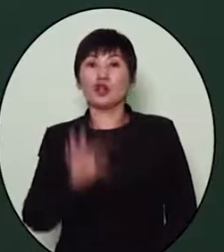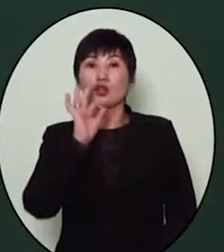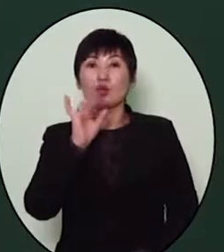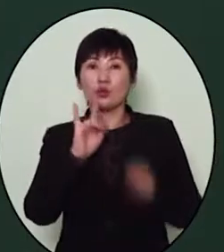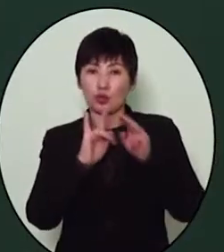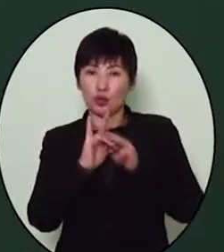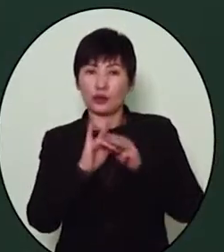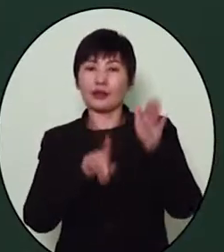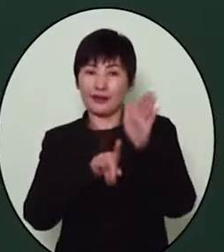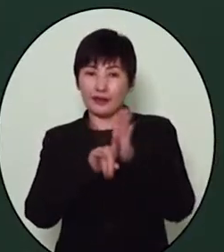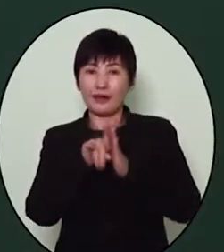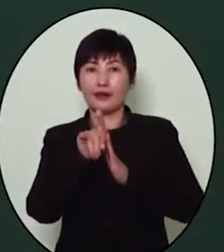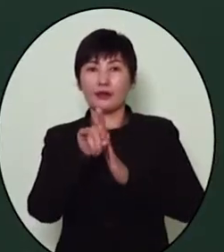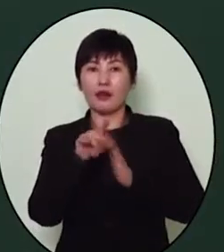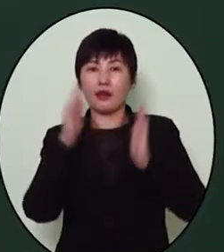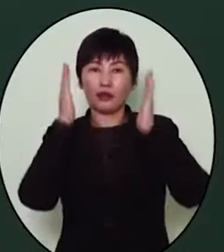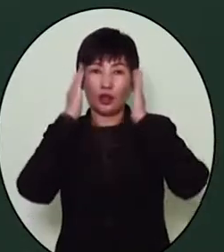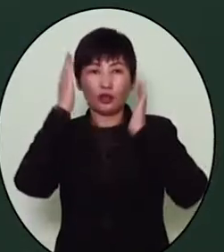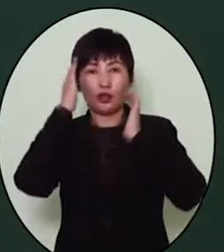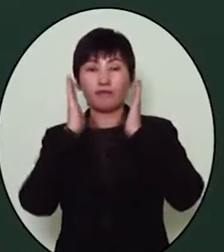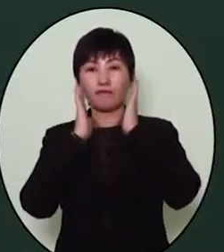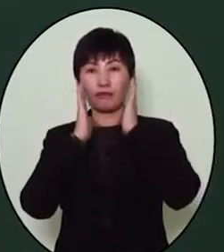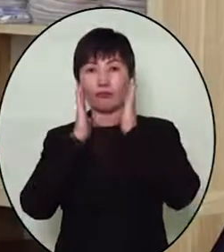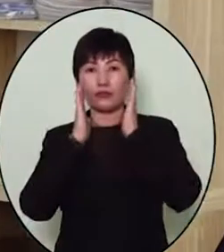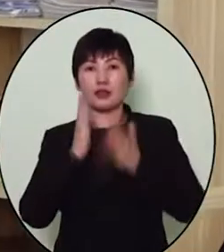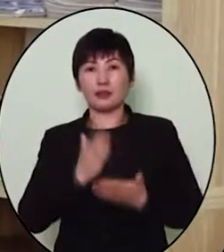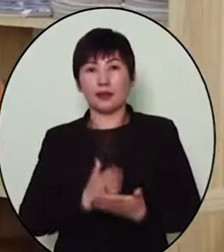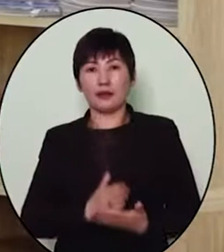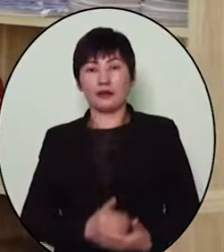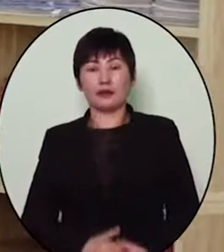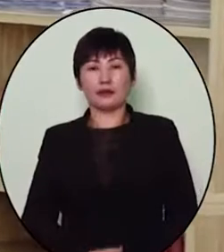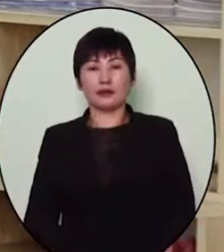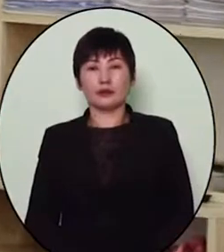Зөв суухад эхлээд толгоо тэгш суухна.